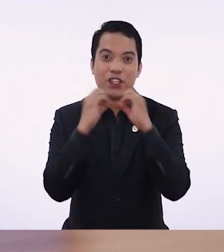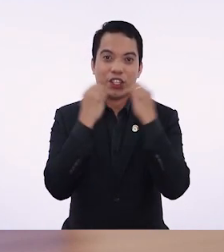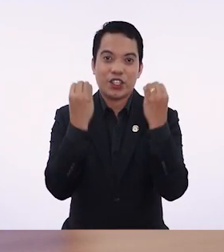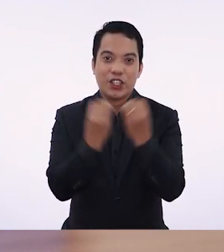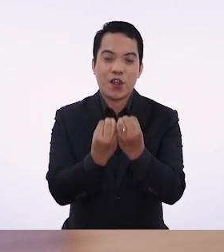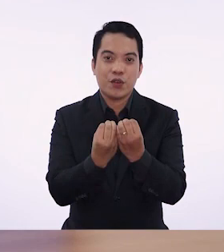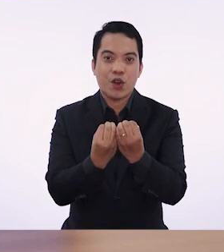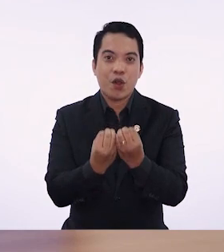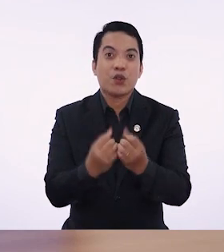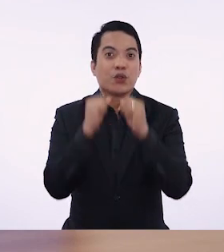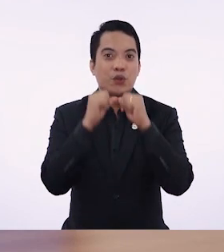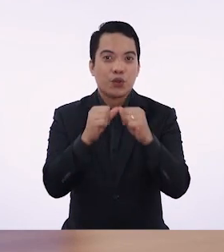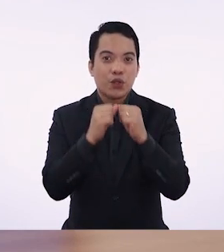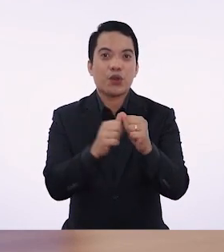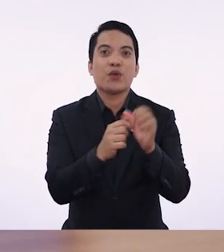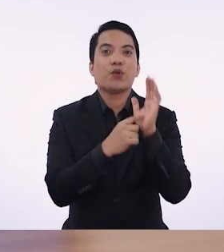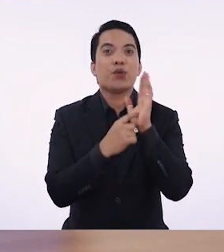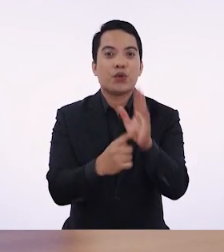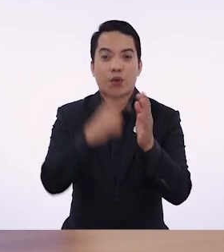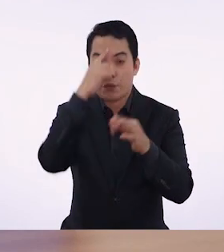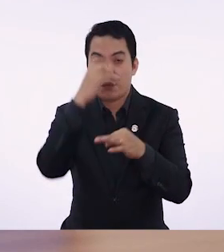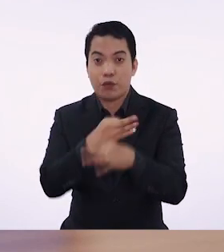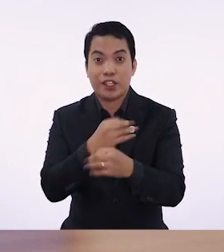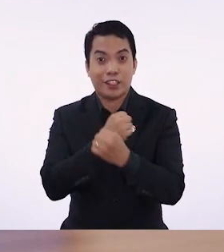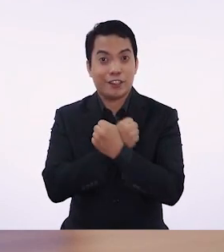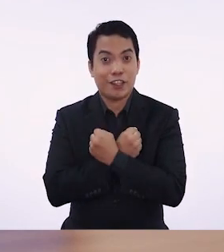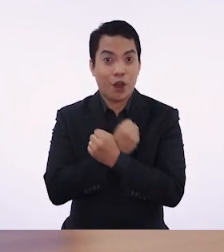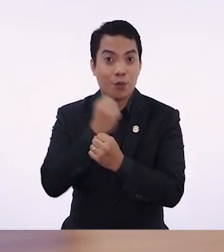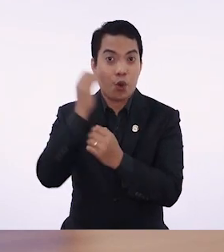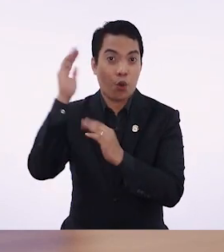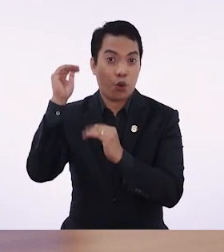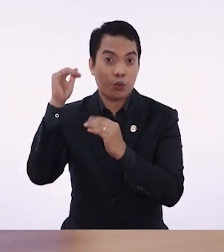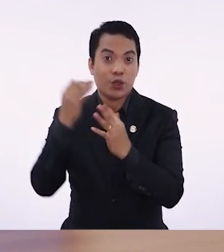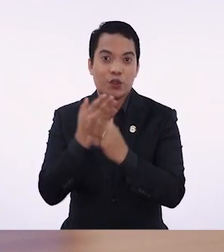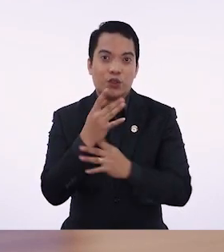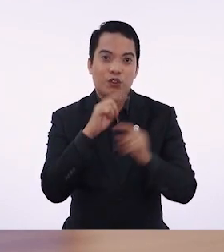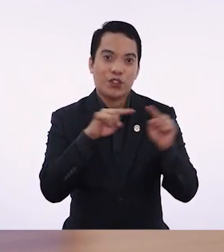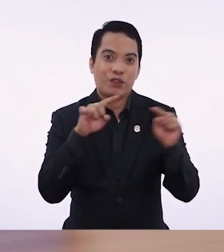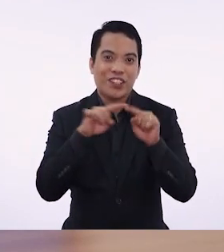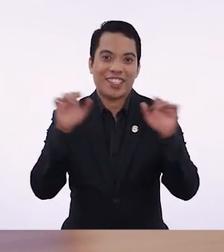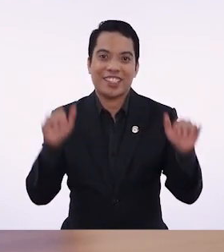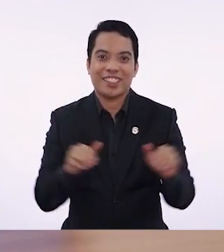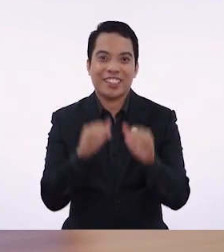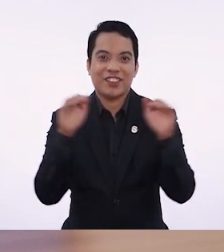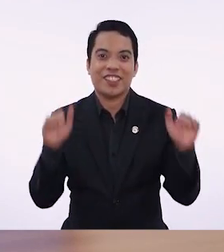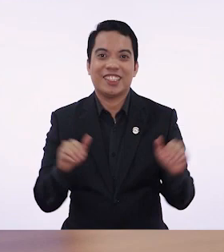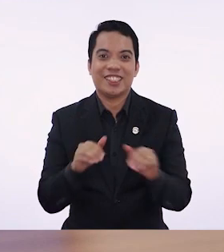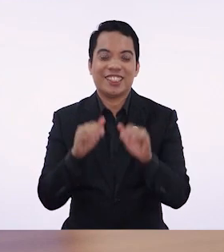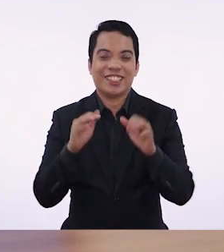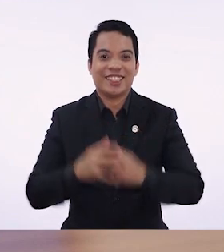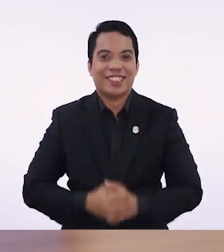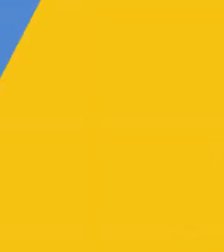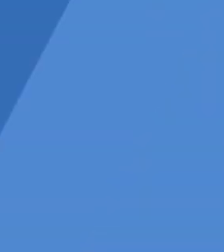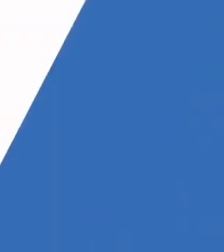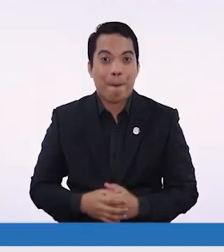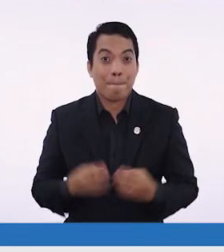family organizations continue to show their faith, love, and hope through various